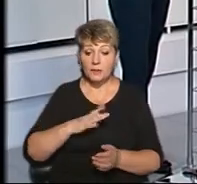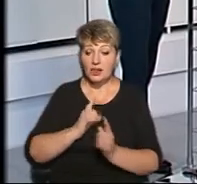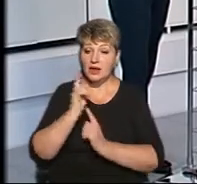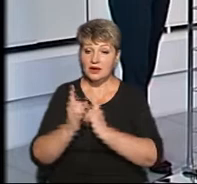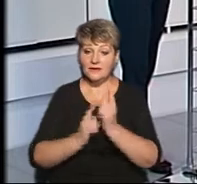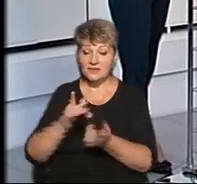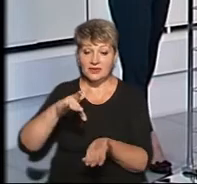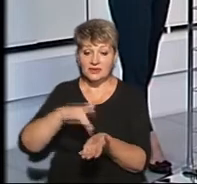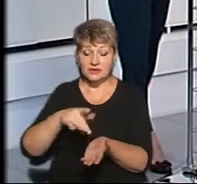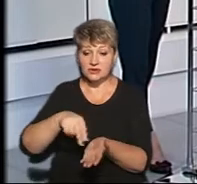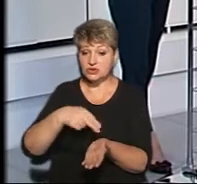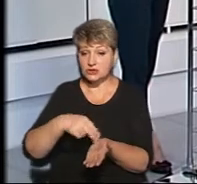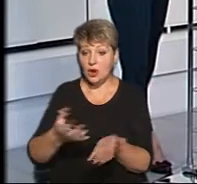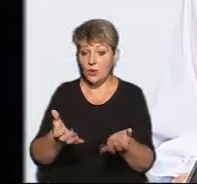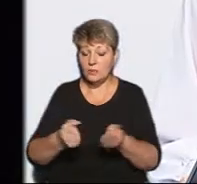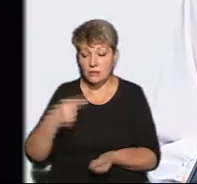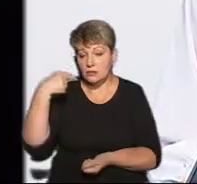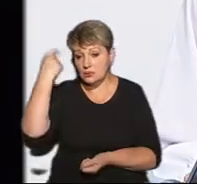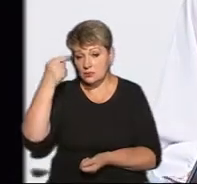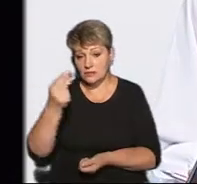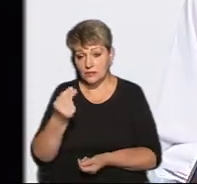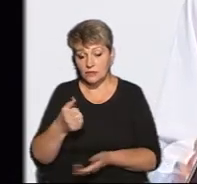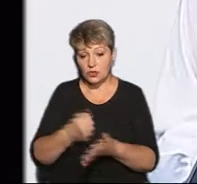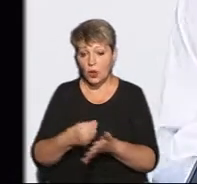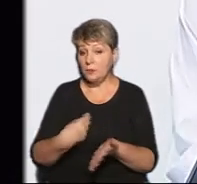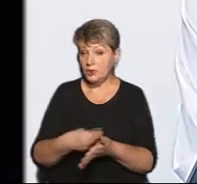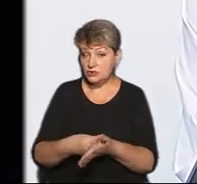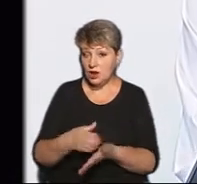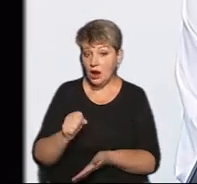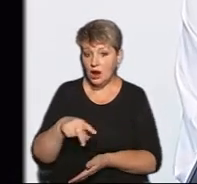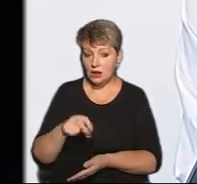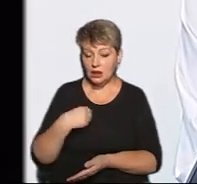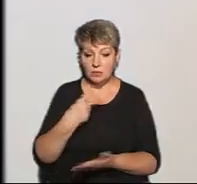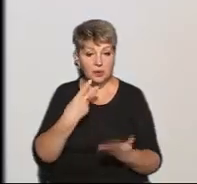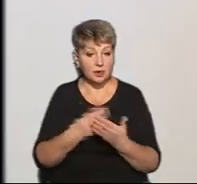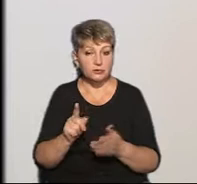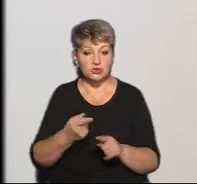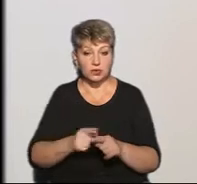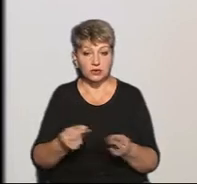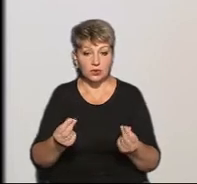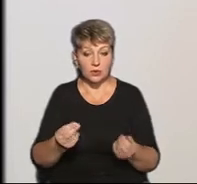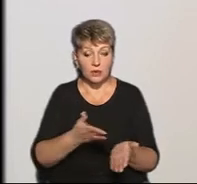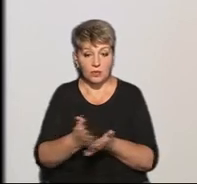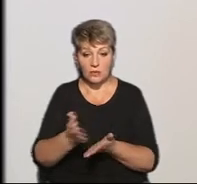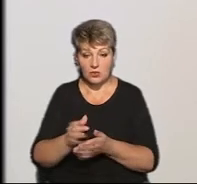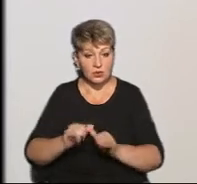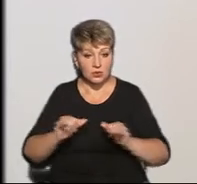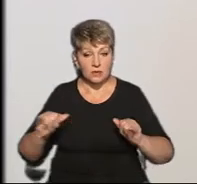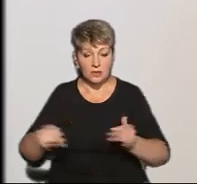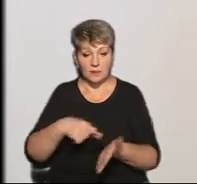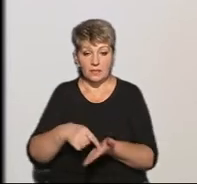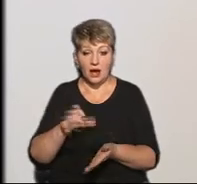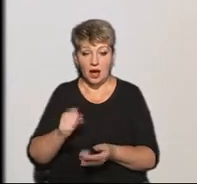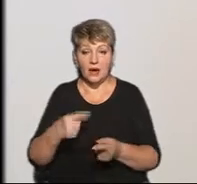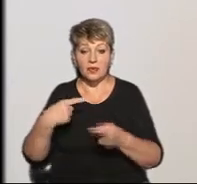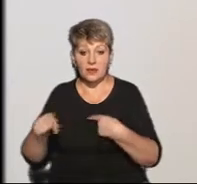реформа децентралізації, місто Черкаси отримало шалені кошти до бюджету. Але ми бачимо, що ці кошти вони йдуть не на розвиток міста, вони йдуть